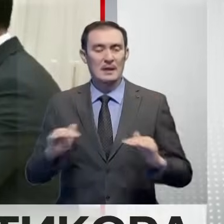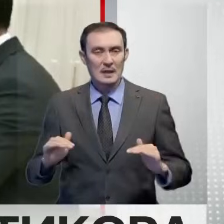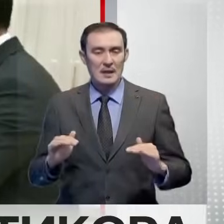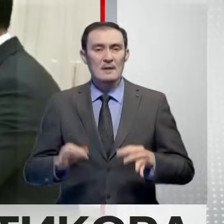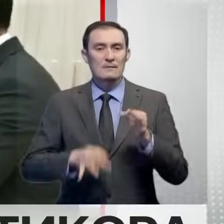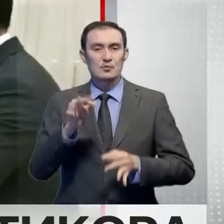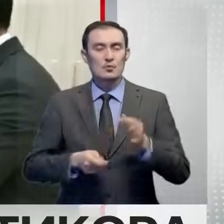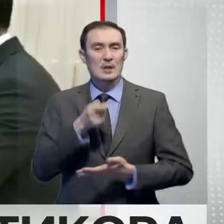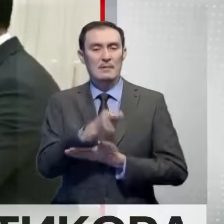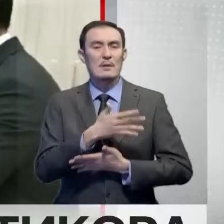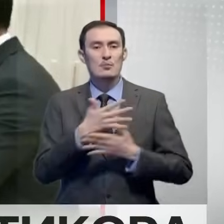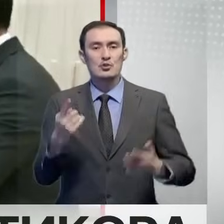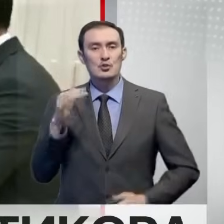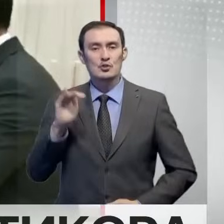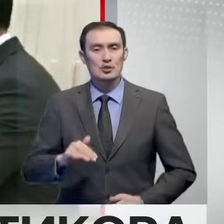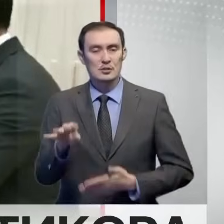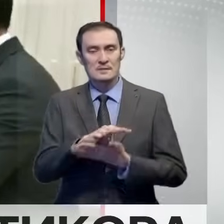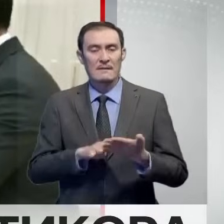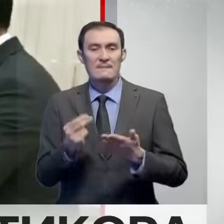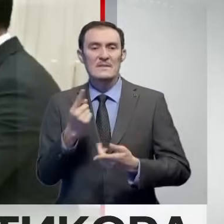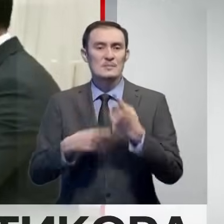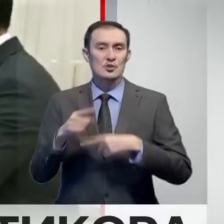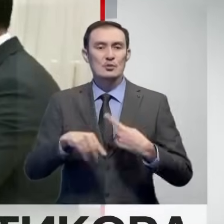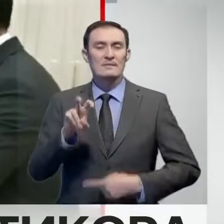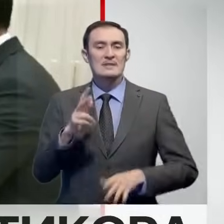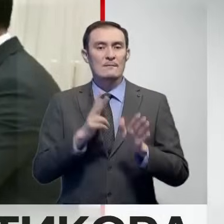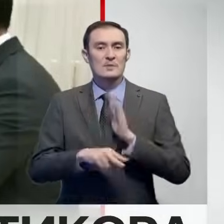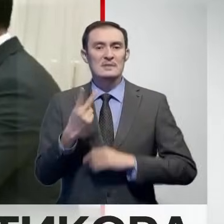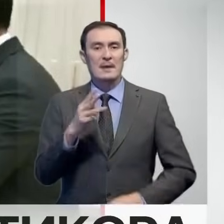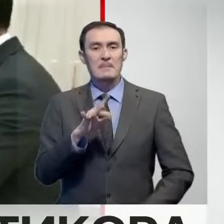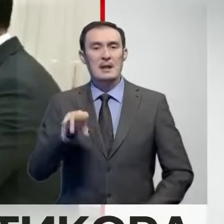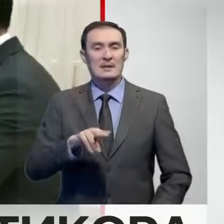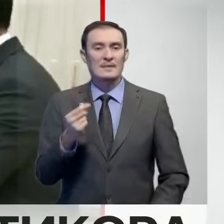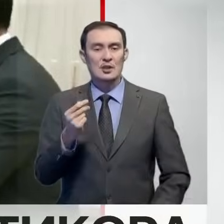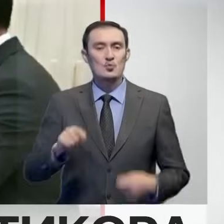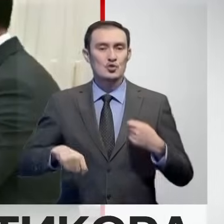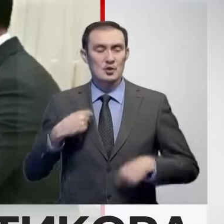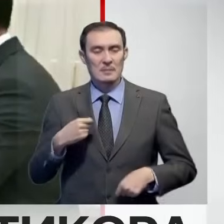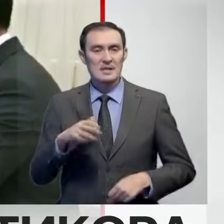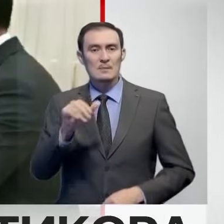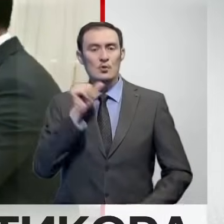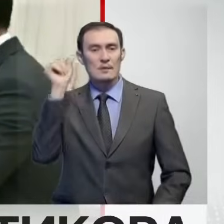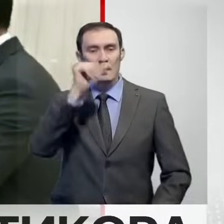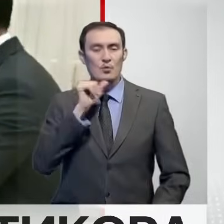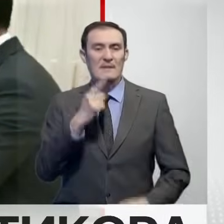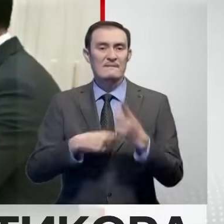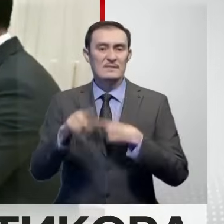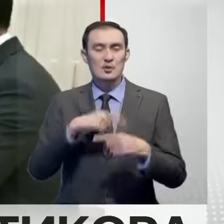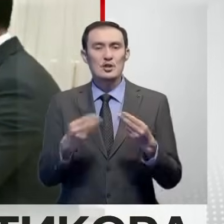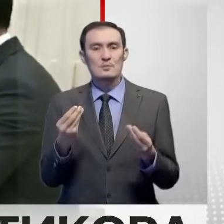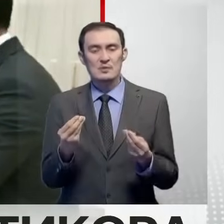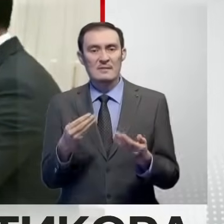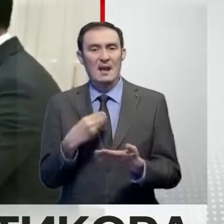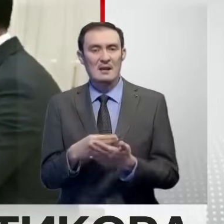В суд направили свыше 1000 дел, возмещено 282 миллиарда тенге ущерба. С прошлого года возвращены